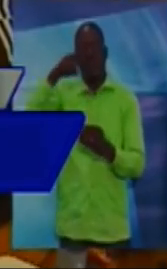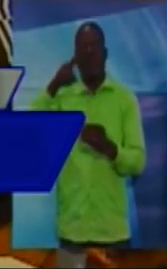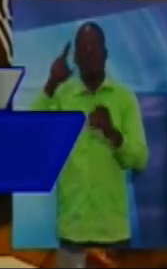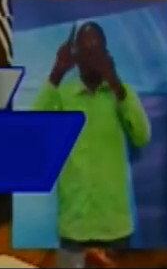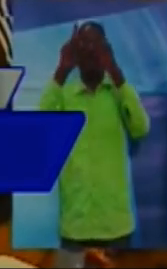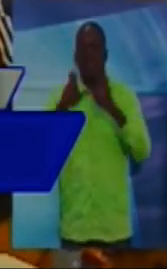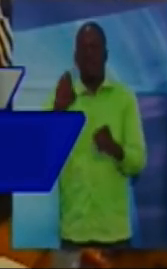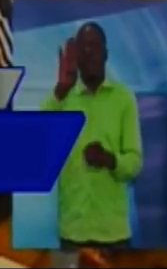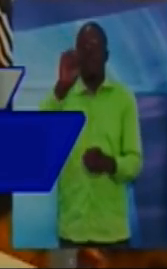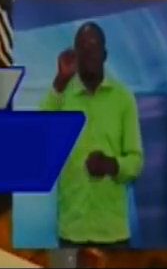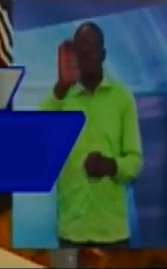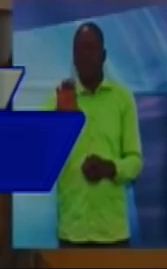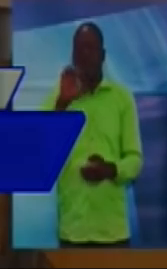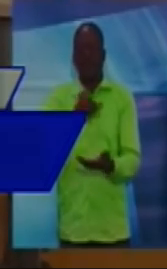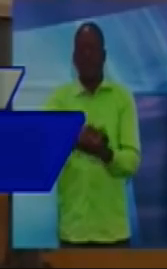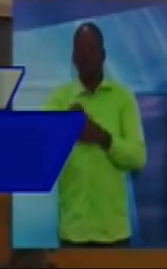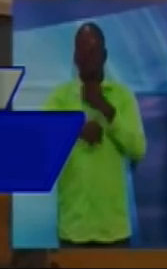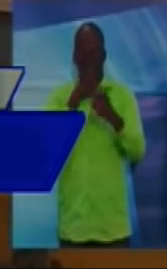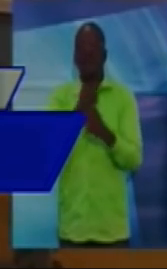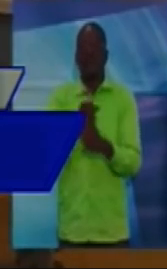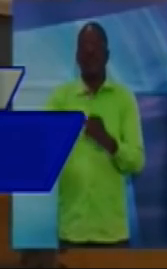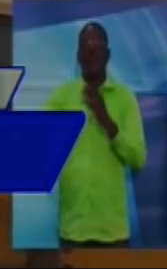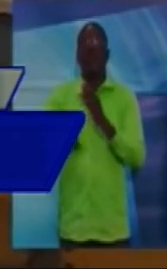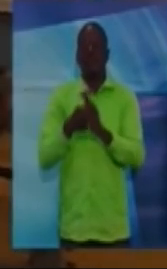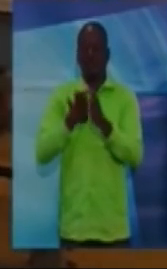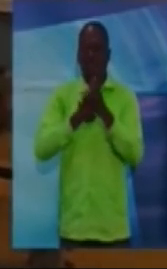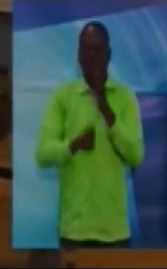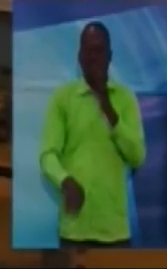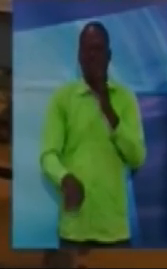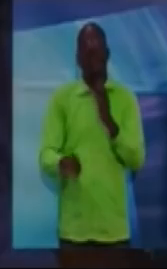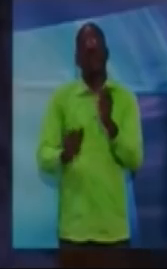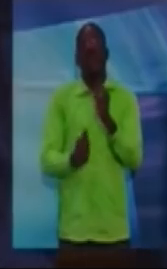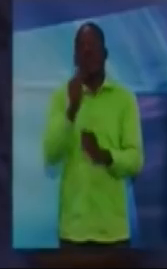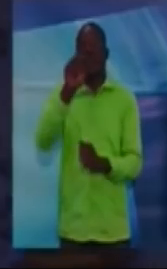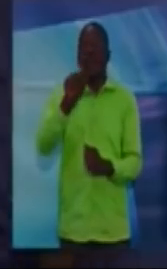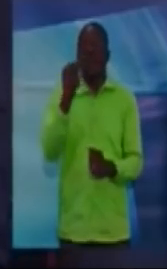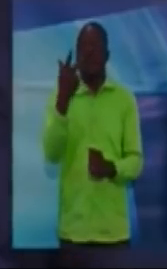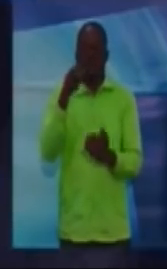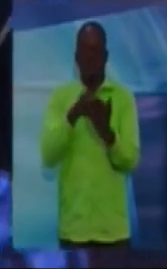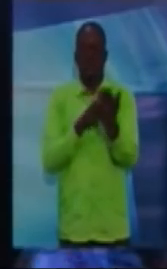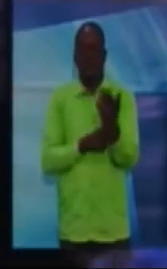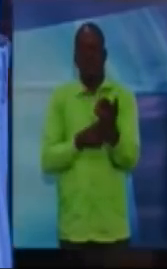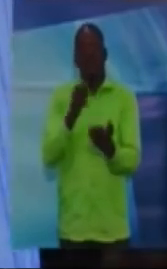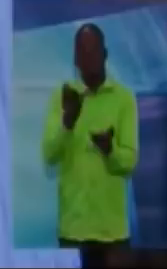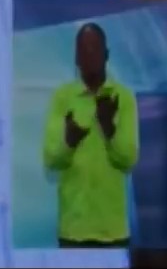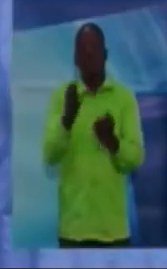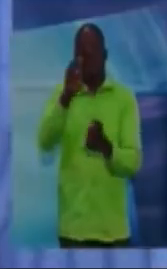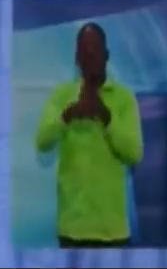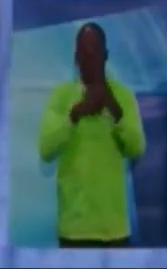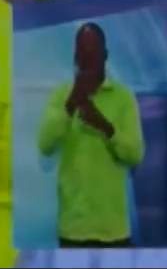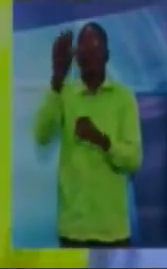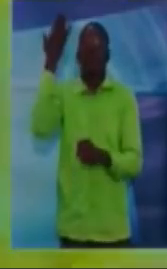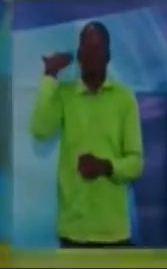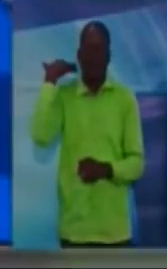session du baccalauréat cette année. Ce budget est en baisse de plus de 23 millions de francs CFA comparé à l'année dernière.